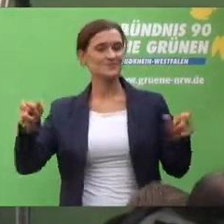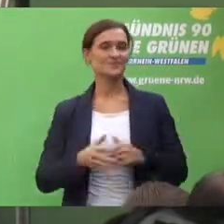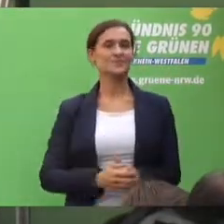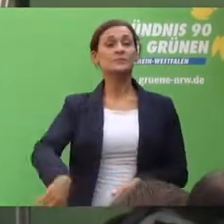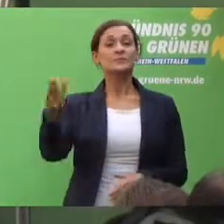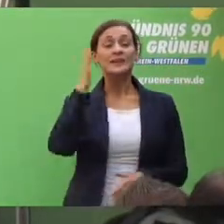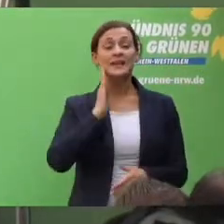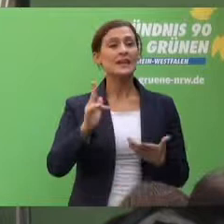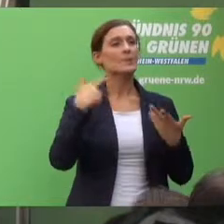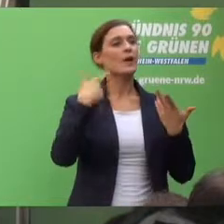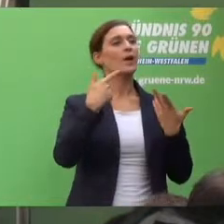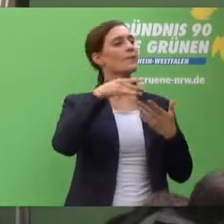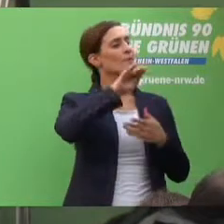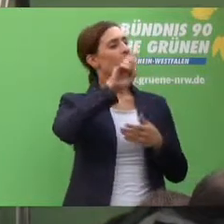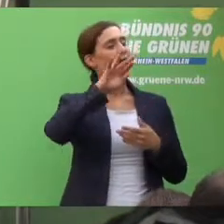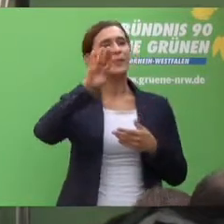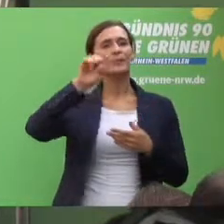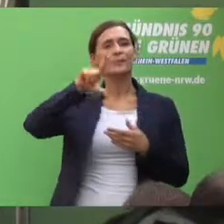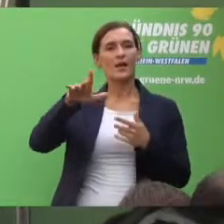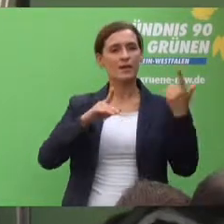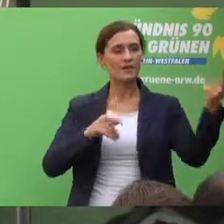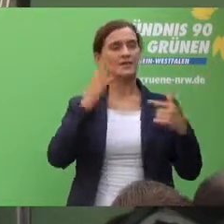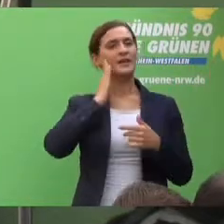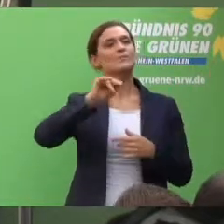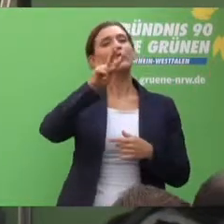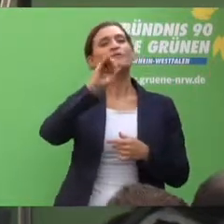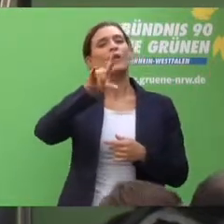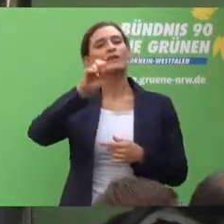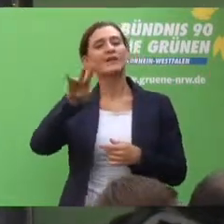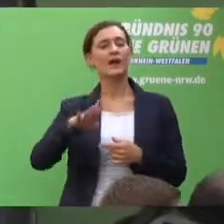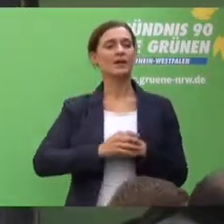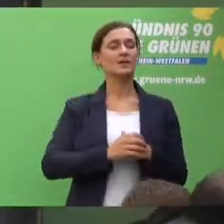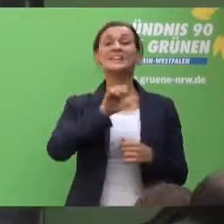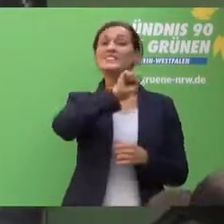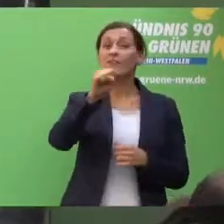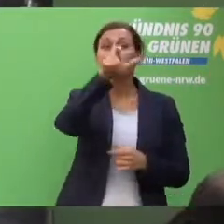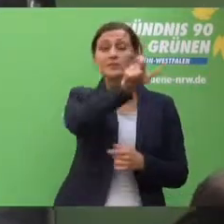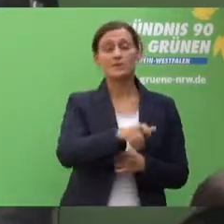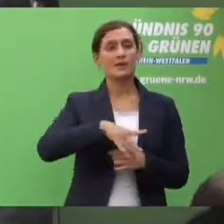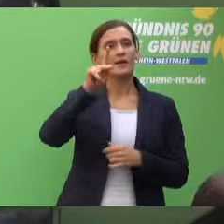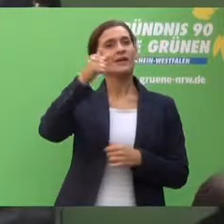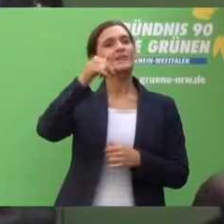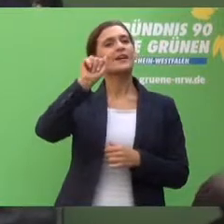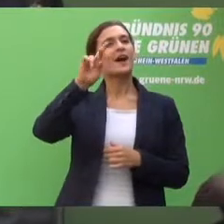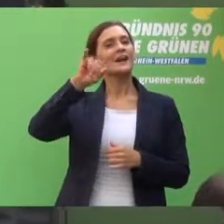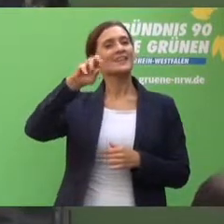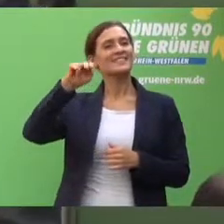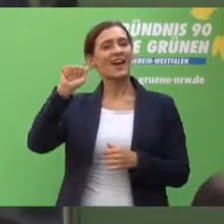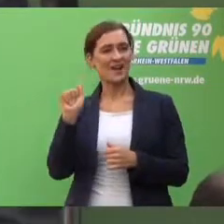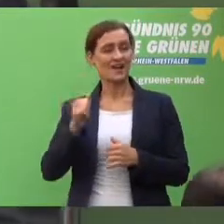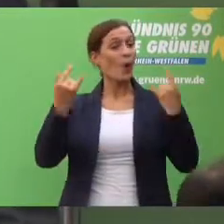liebe Bärbel, lieber Volker, lieber Sven, liebe Katharina, wir machen heute